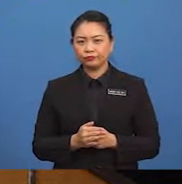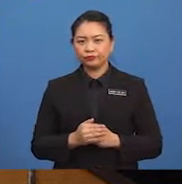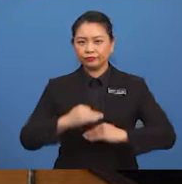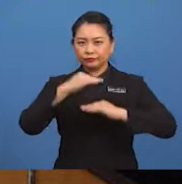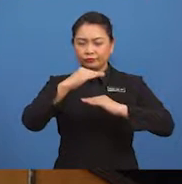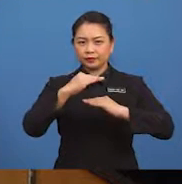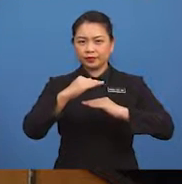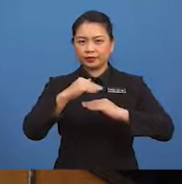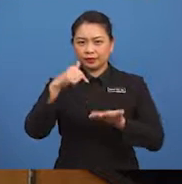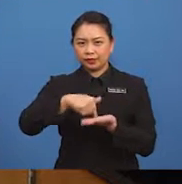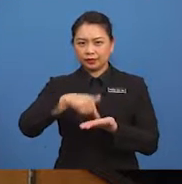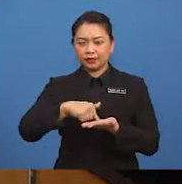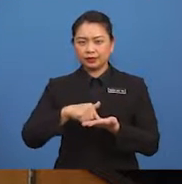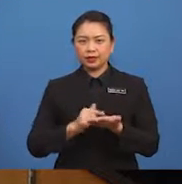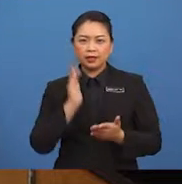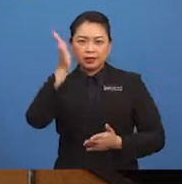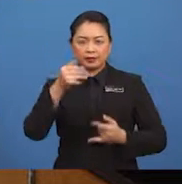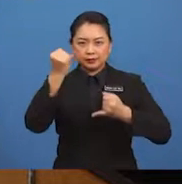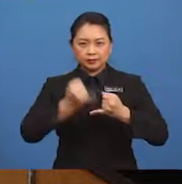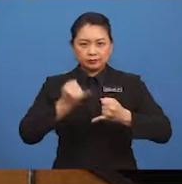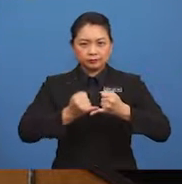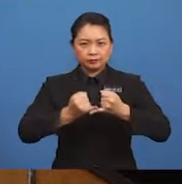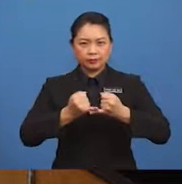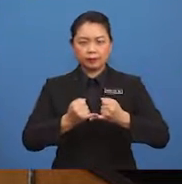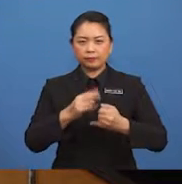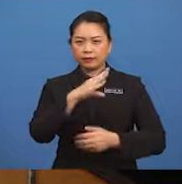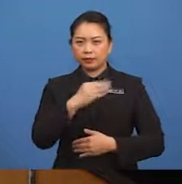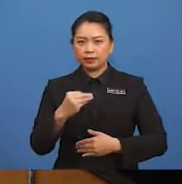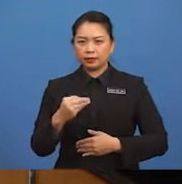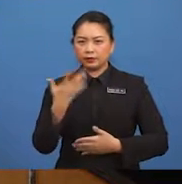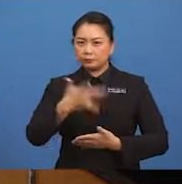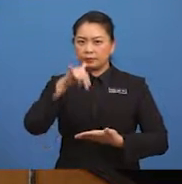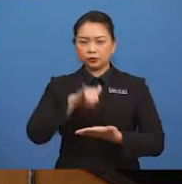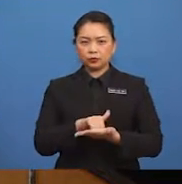Peringkat telofasa ini akan berakhir dan seterusnya